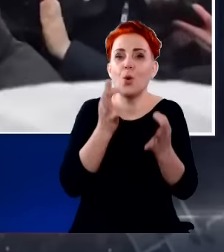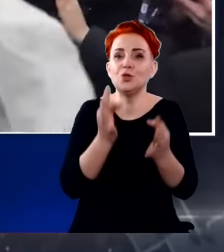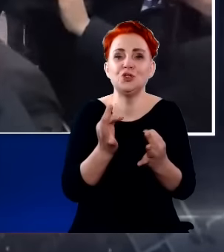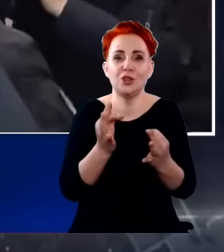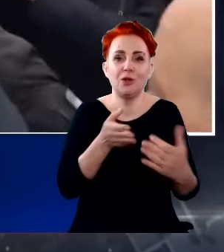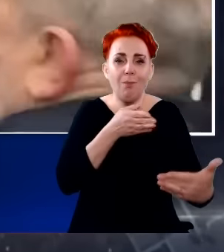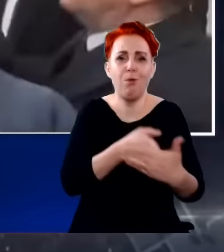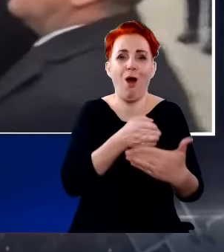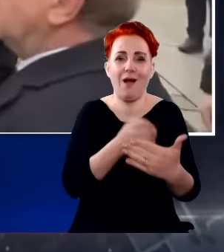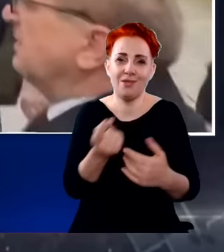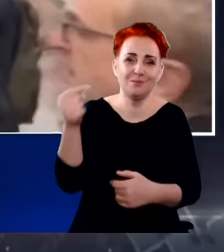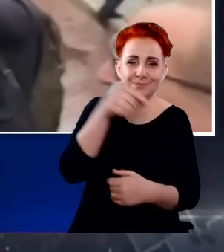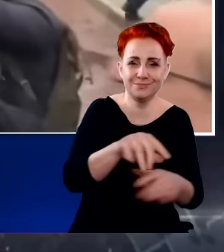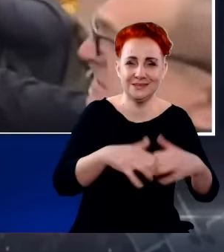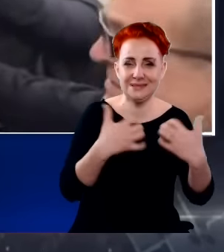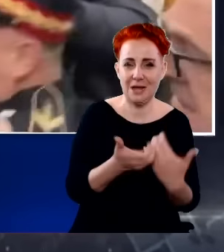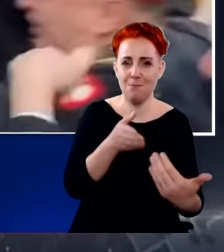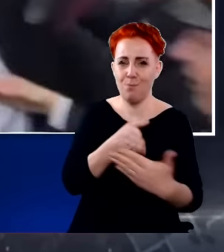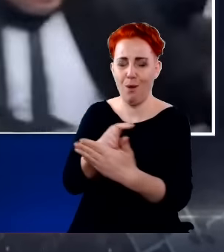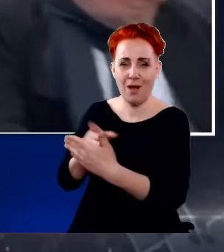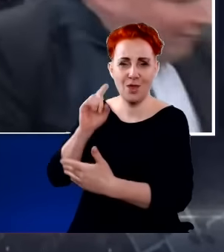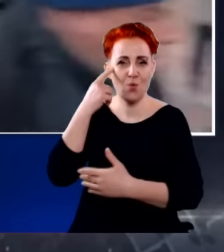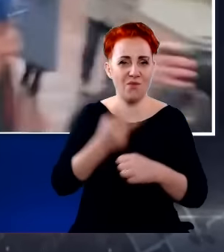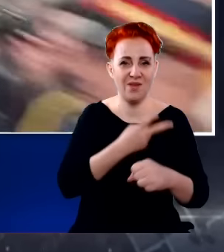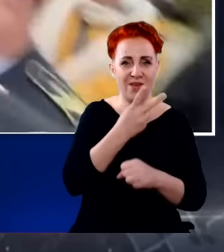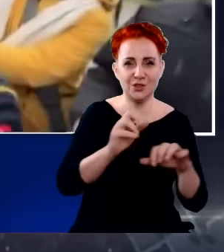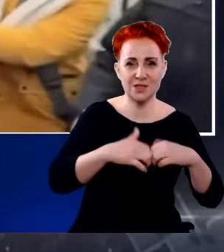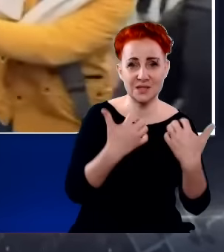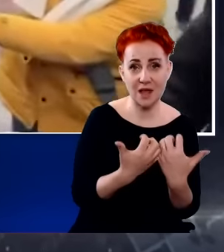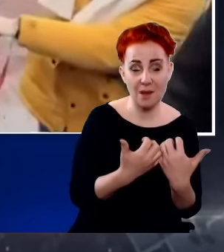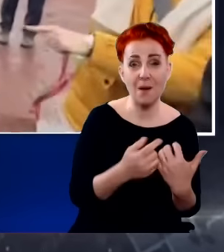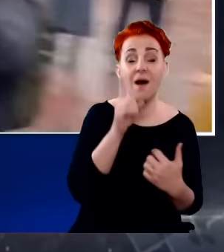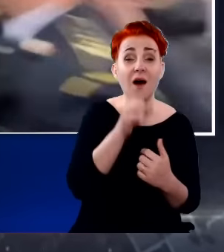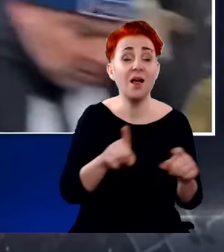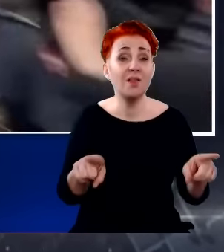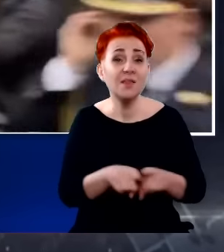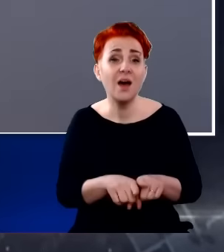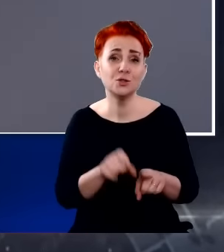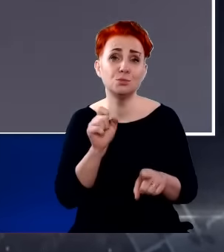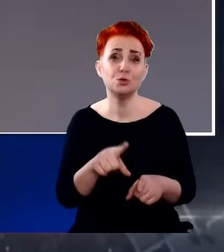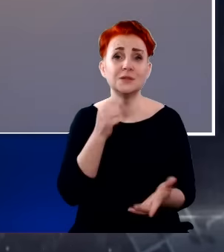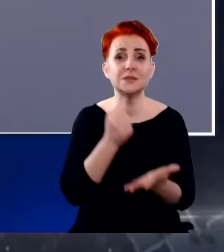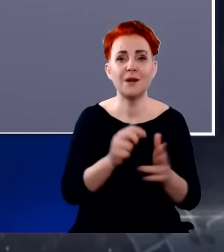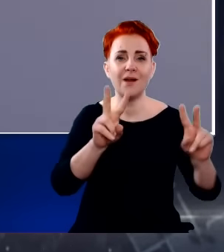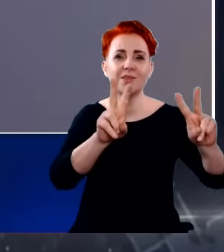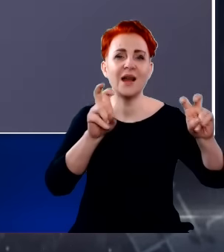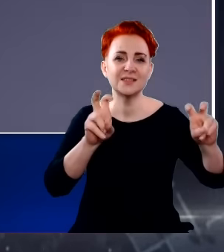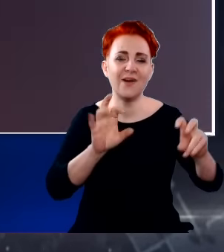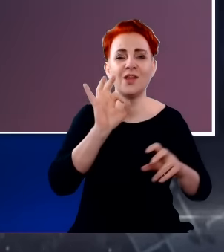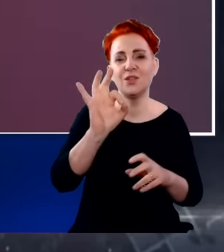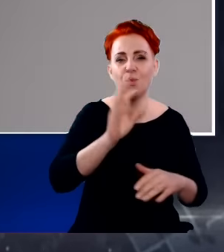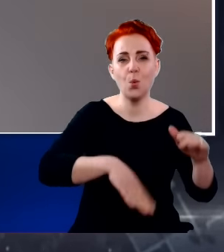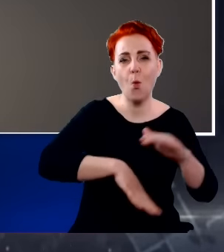wpuszczenia 2 posłów, zablokowania głównego wejścia do Sejmu, ale wcześniej przecież sprawa tak zwanego wygaszania ich